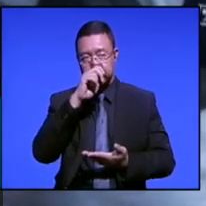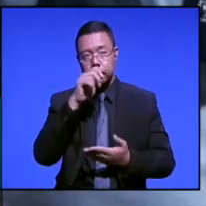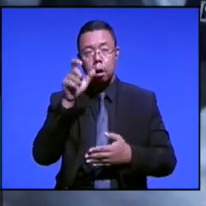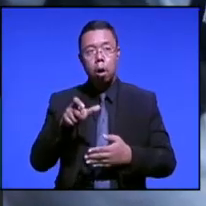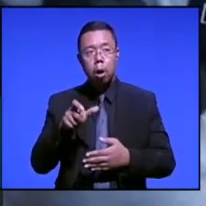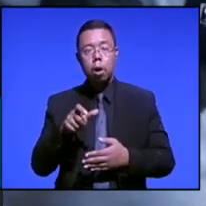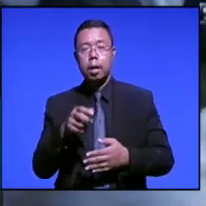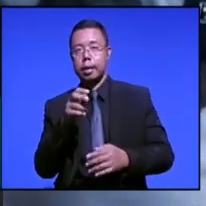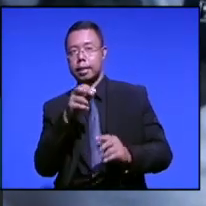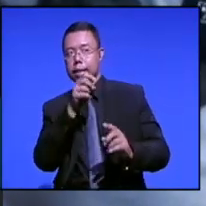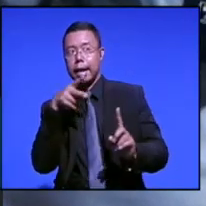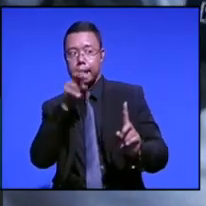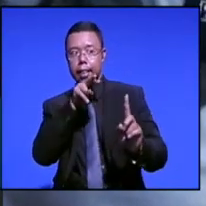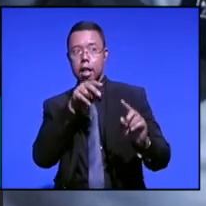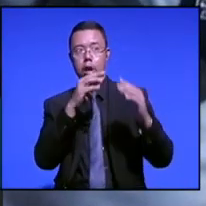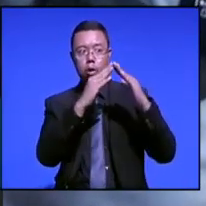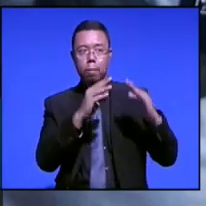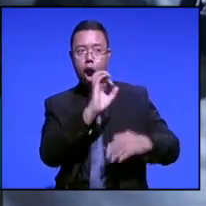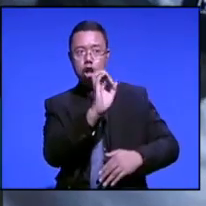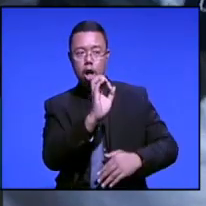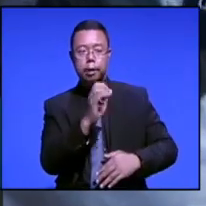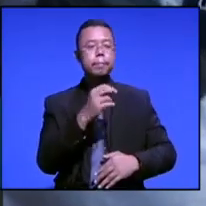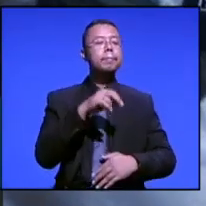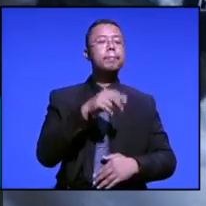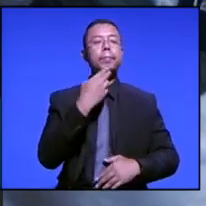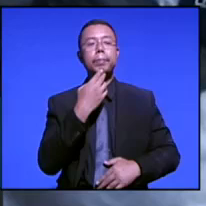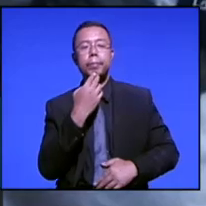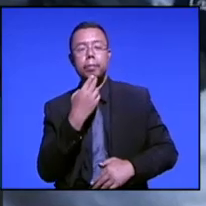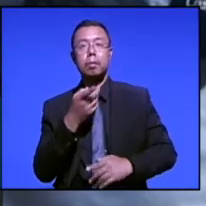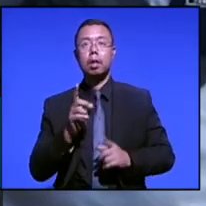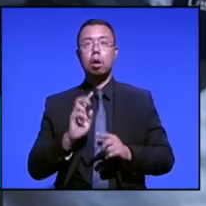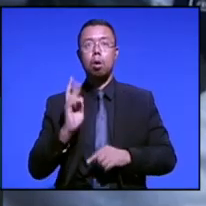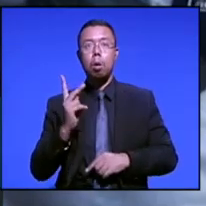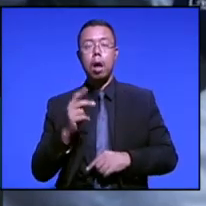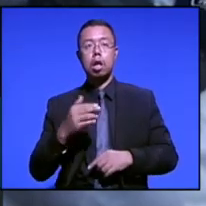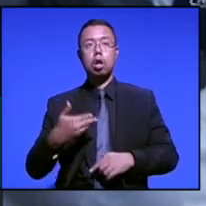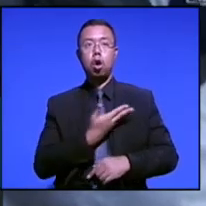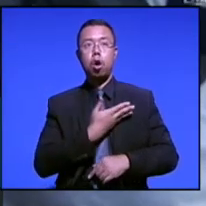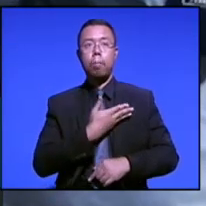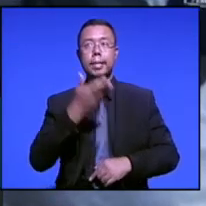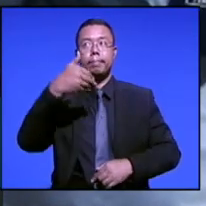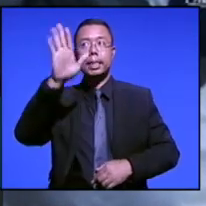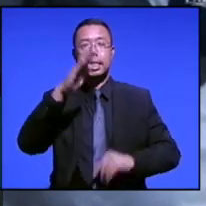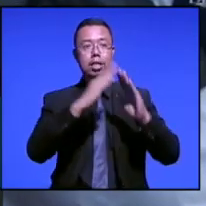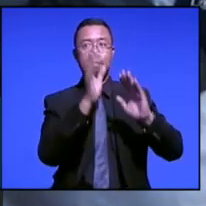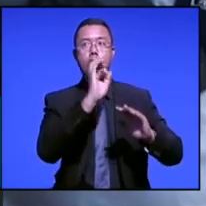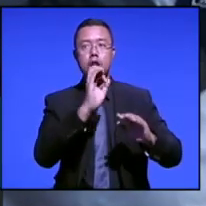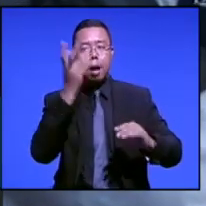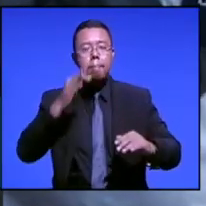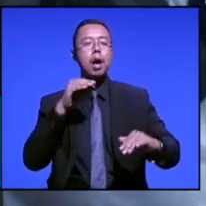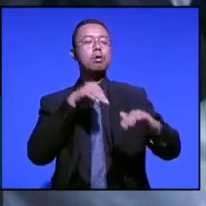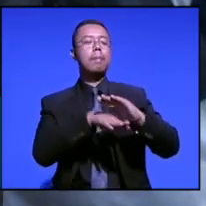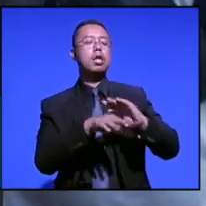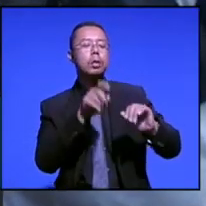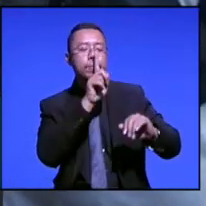pelaku mengincar rumah kosong tersebut, bila mana korban keluar dari rumah maka pelaku tersebut